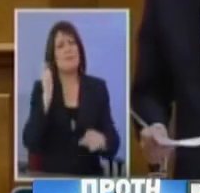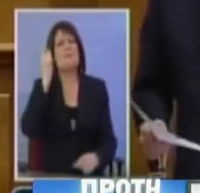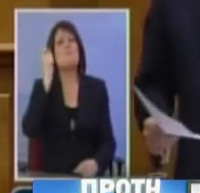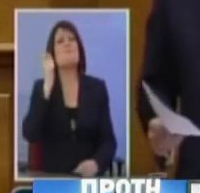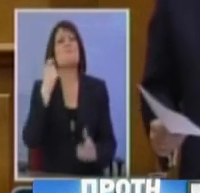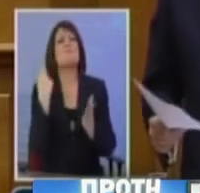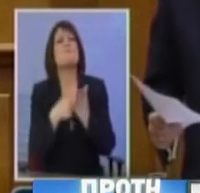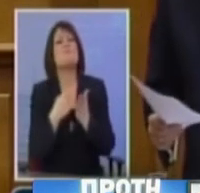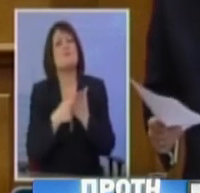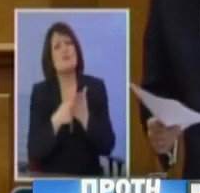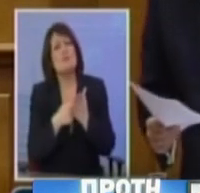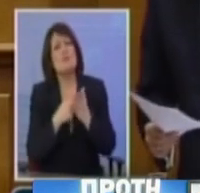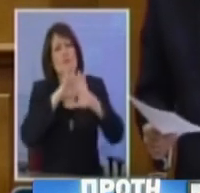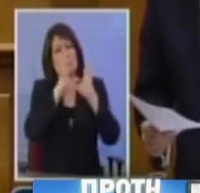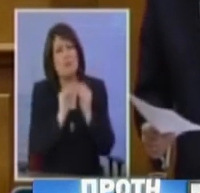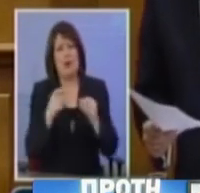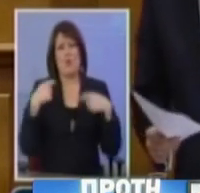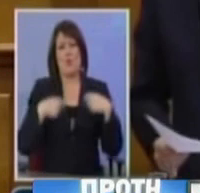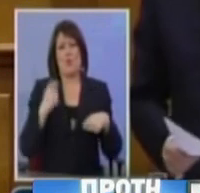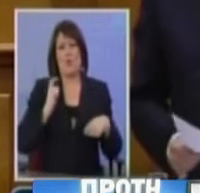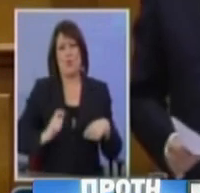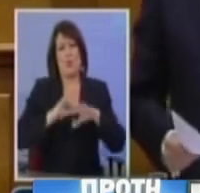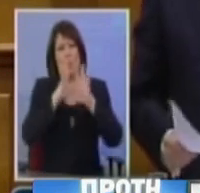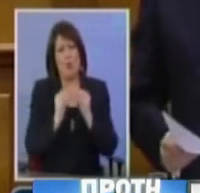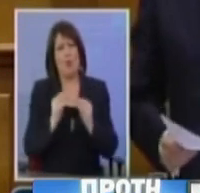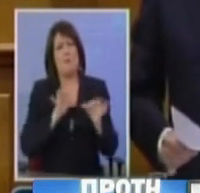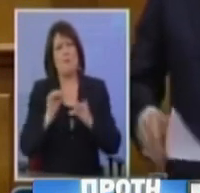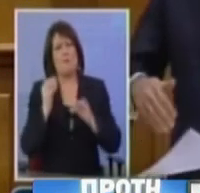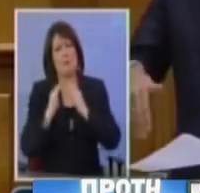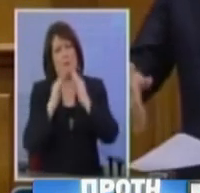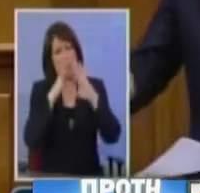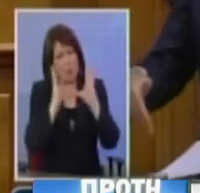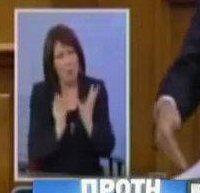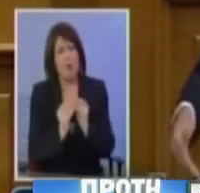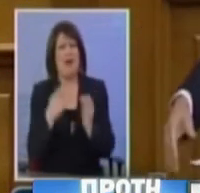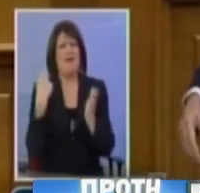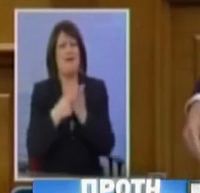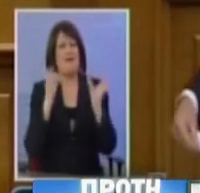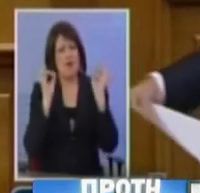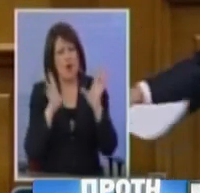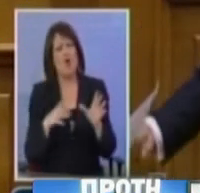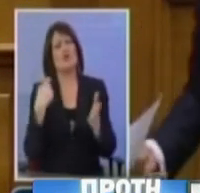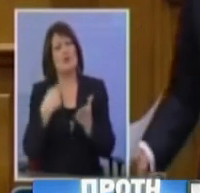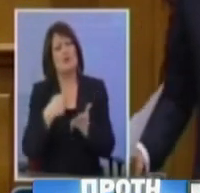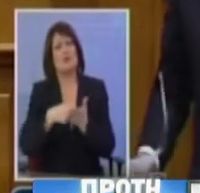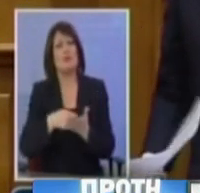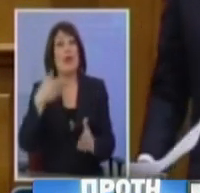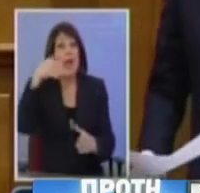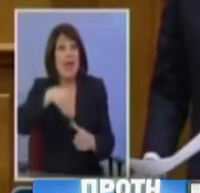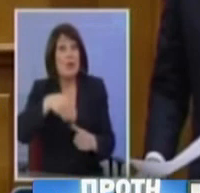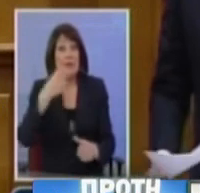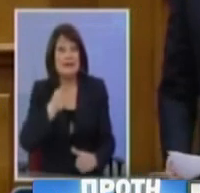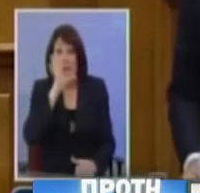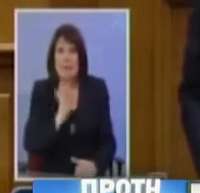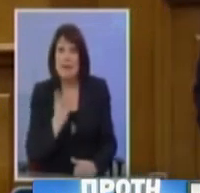όπου να φορολογούμε όλο τον πλούτο, κινητό και ακίνητο. Βέβαια λέει μετά και με μεγάλο αφορολόγητο κτλ. Αλλά η πραγματικότητα κρύβεται εδώ. Εάν